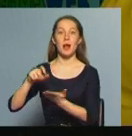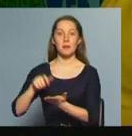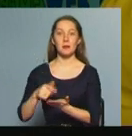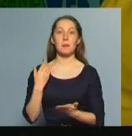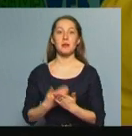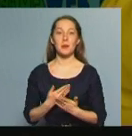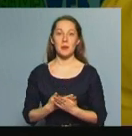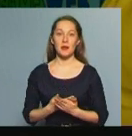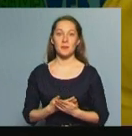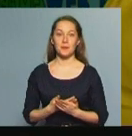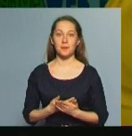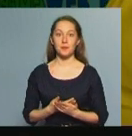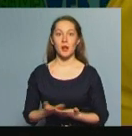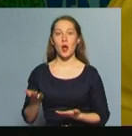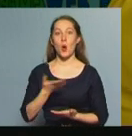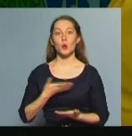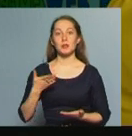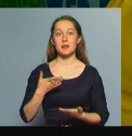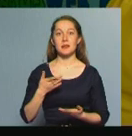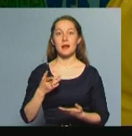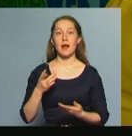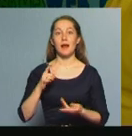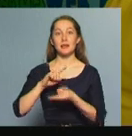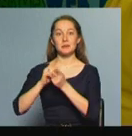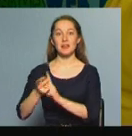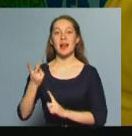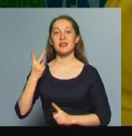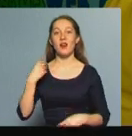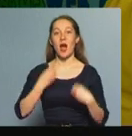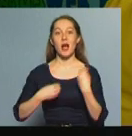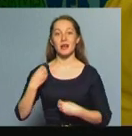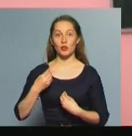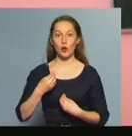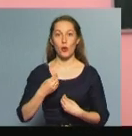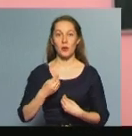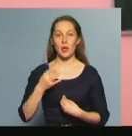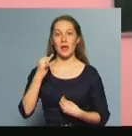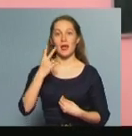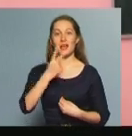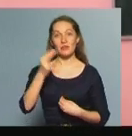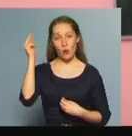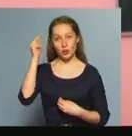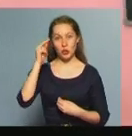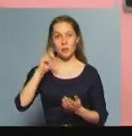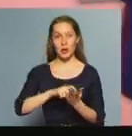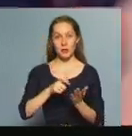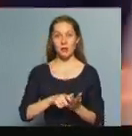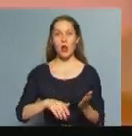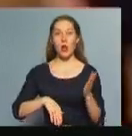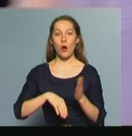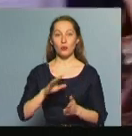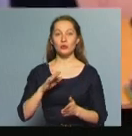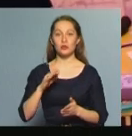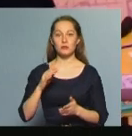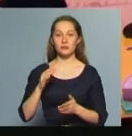например, у нас переоборудовано 2 гардероба в 2 учебных кабинета. Лучше первый отстрелялся и пошел,